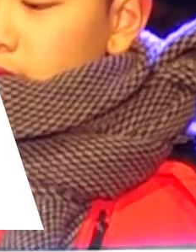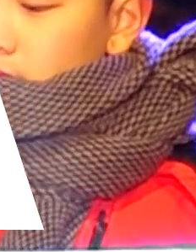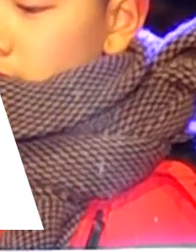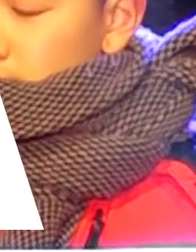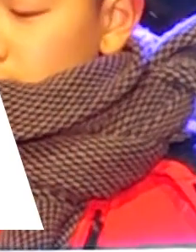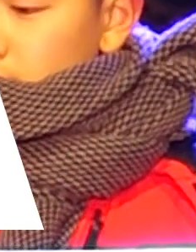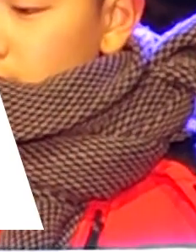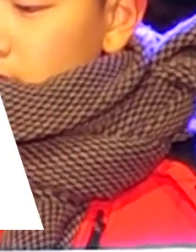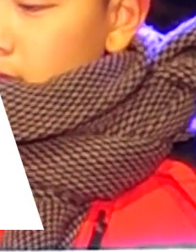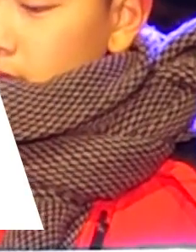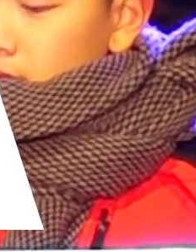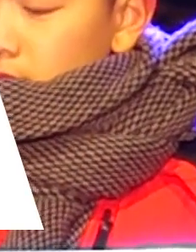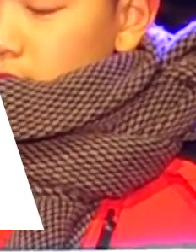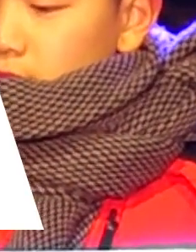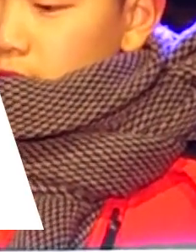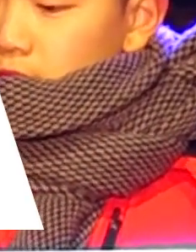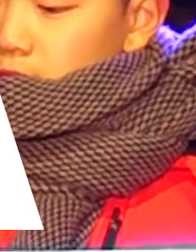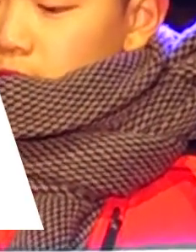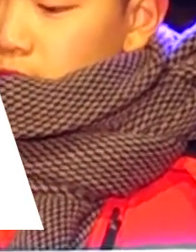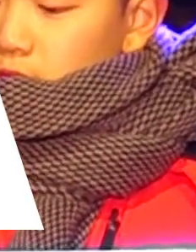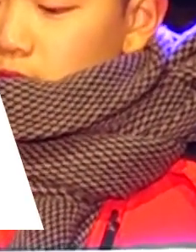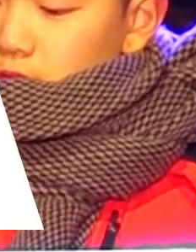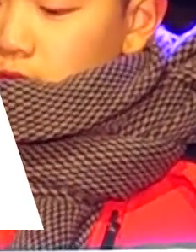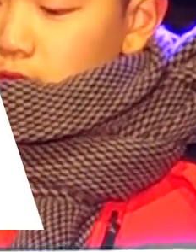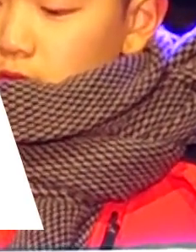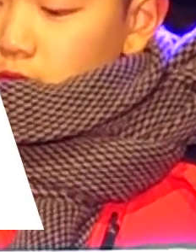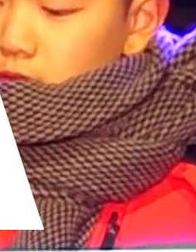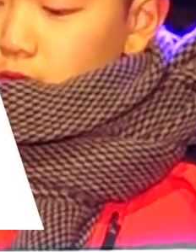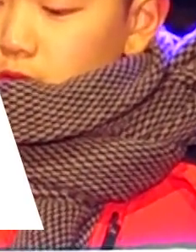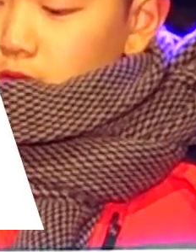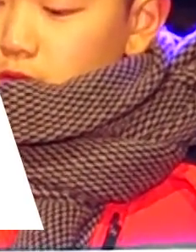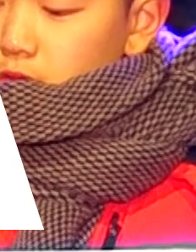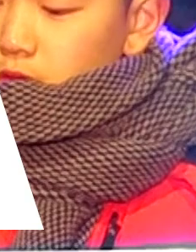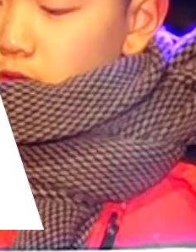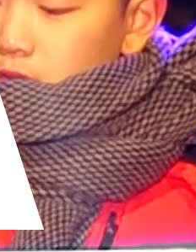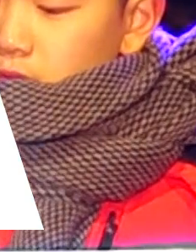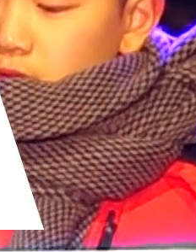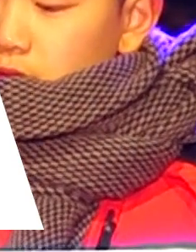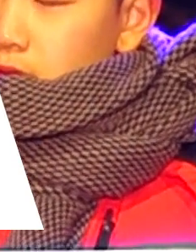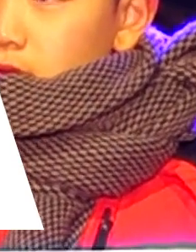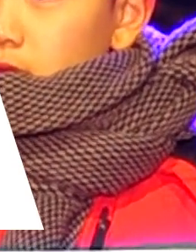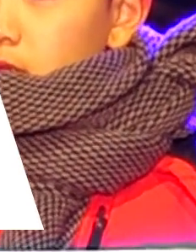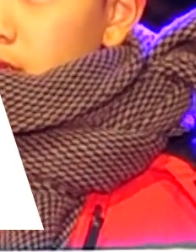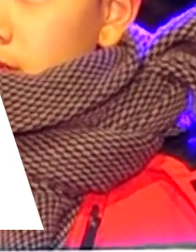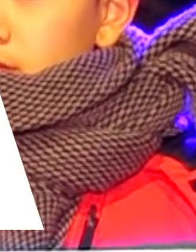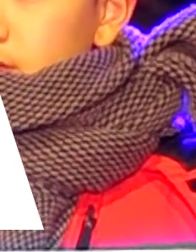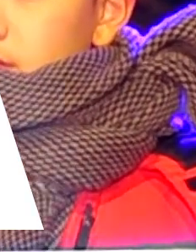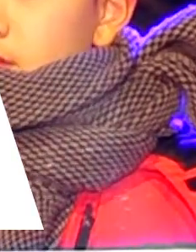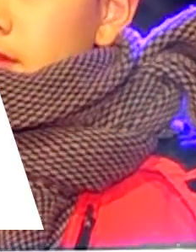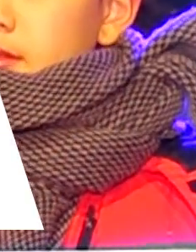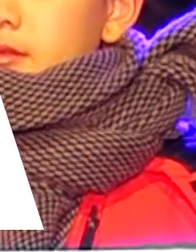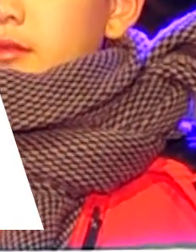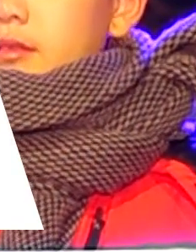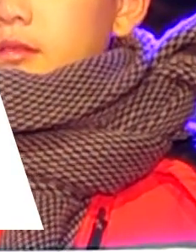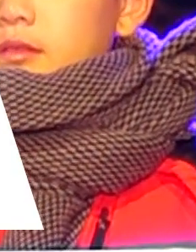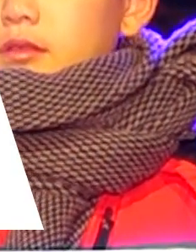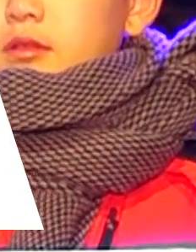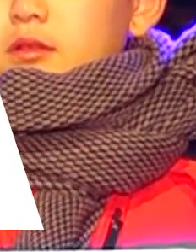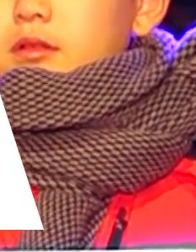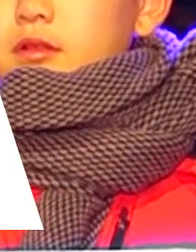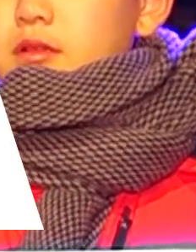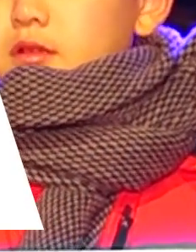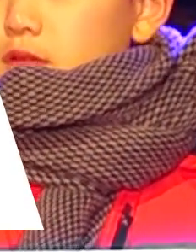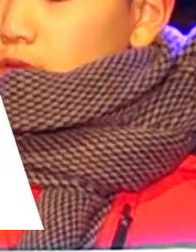우리 시가 지속적으로 발전할 수 있는 모든 일들이 다 성취되길 바라고요.